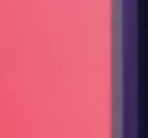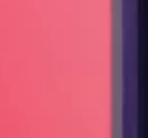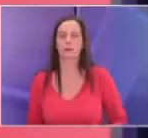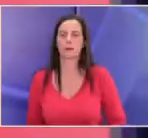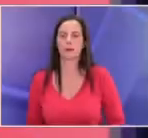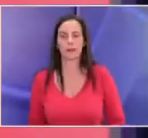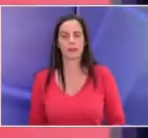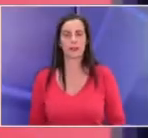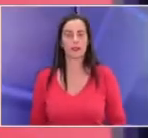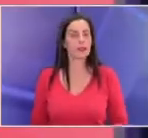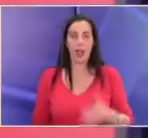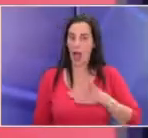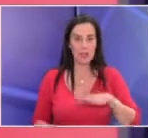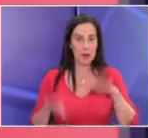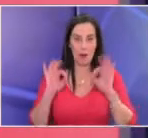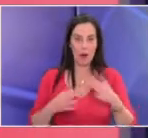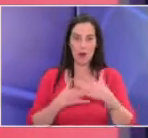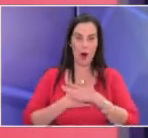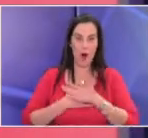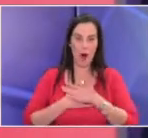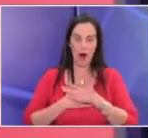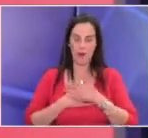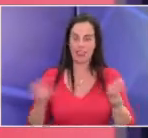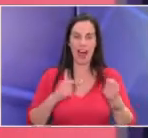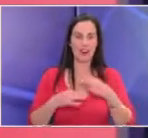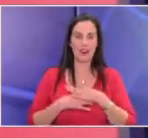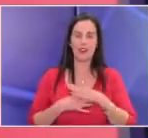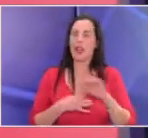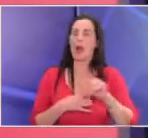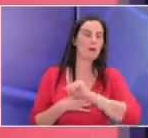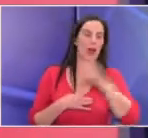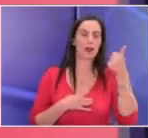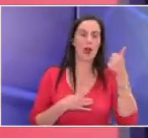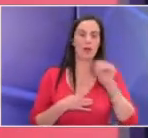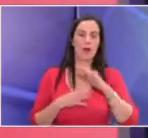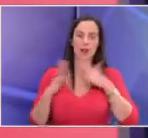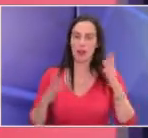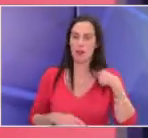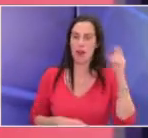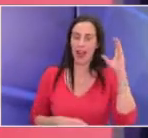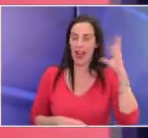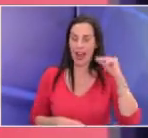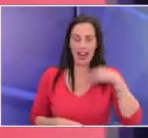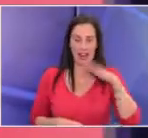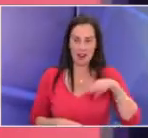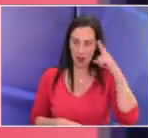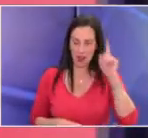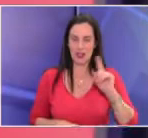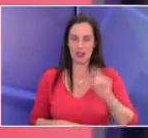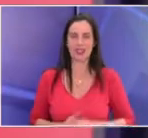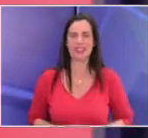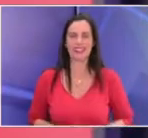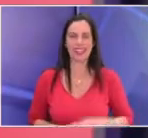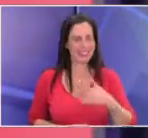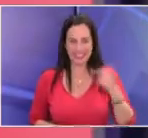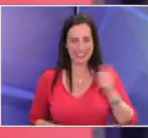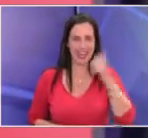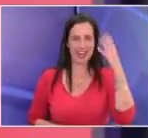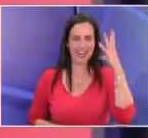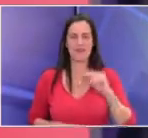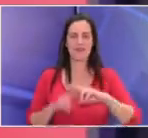לילה. אתם תקשיבו לנו ותחליטו מה אתם עושים. אז מה יש לנו היום במשכן לילה? שחרור אסירים בבתי סוהר באופן סיטוני.